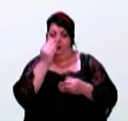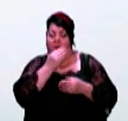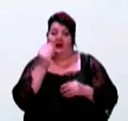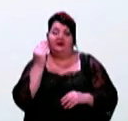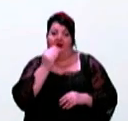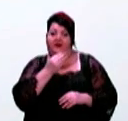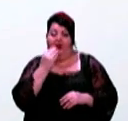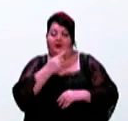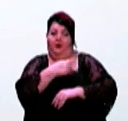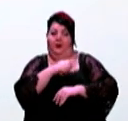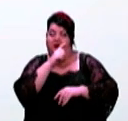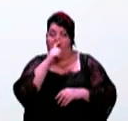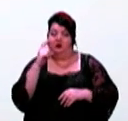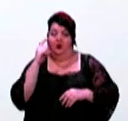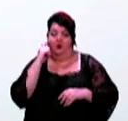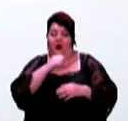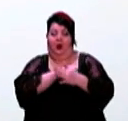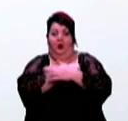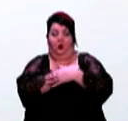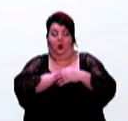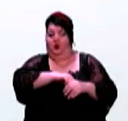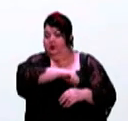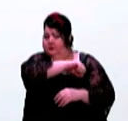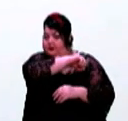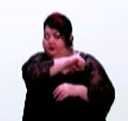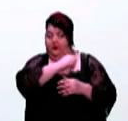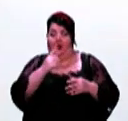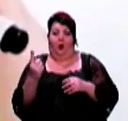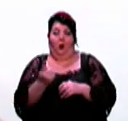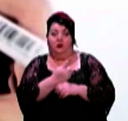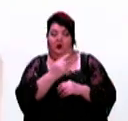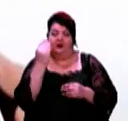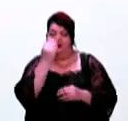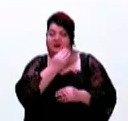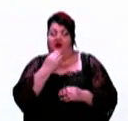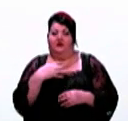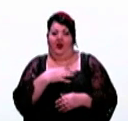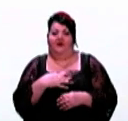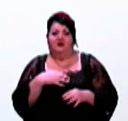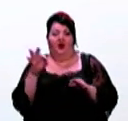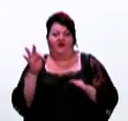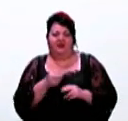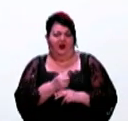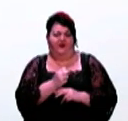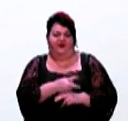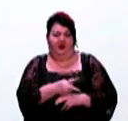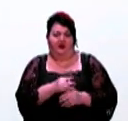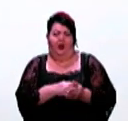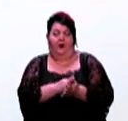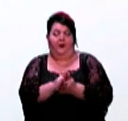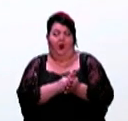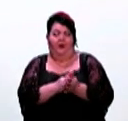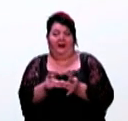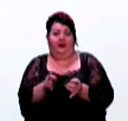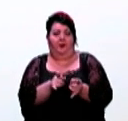серветкою, медичною маскою чи рукою у ліктьовому згині. Одноразову серветку важливо відразу викинути та помити руки з